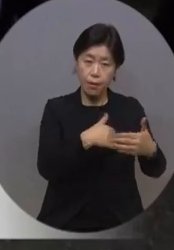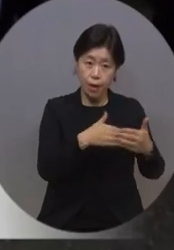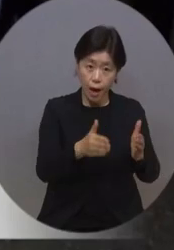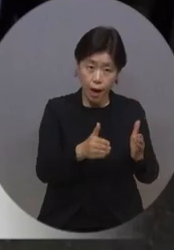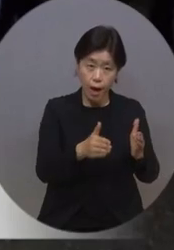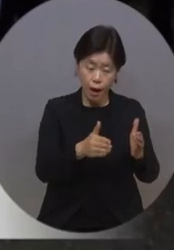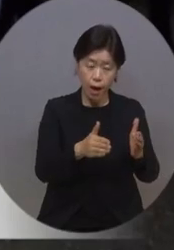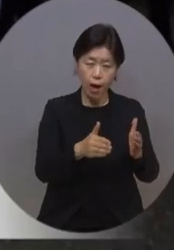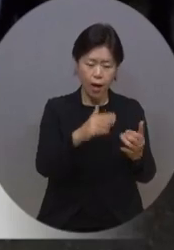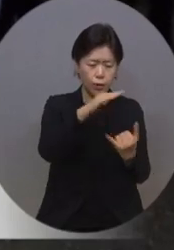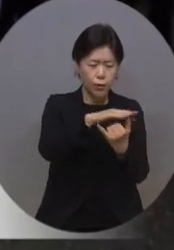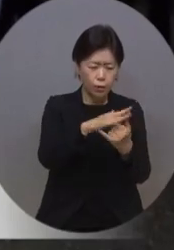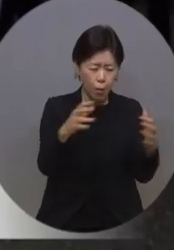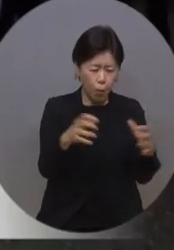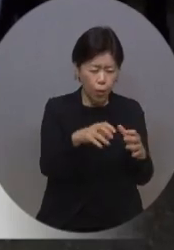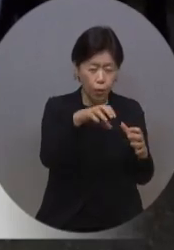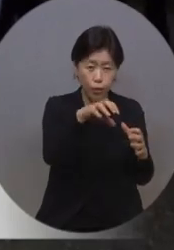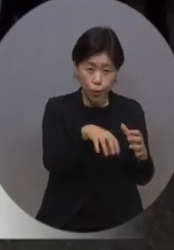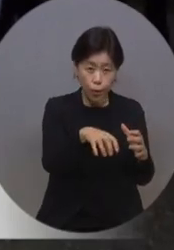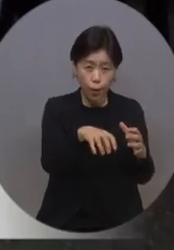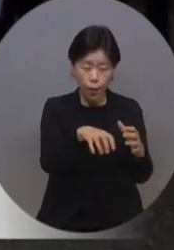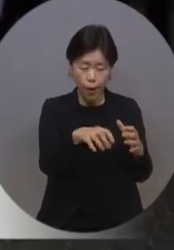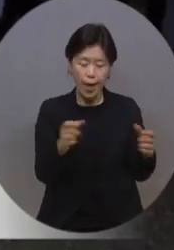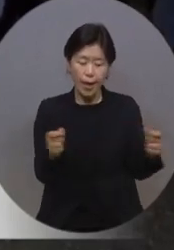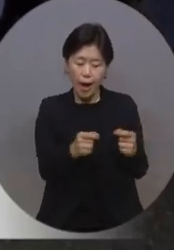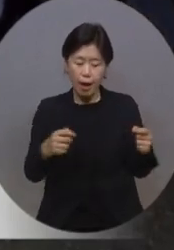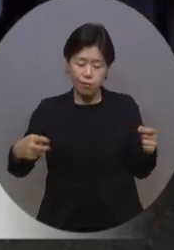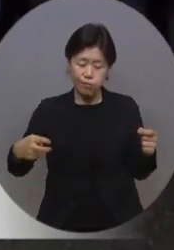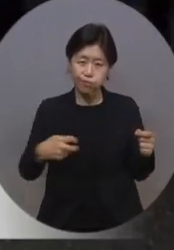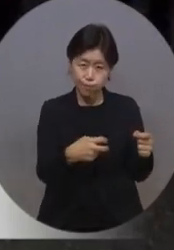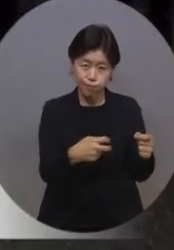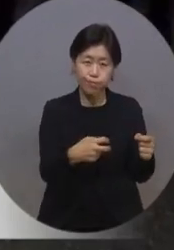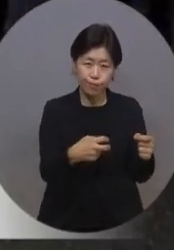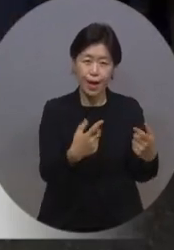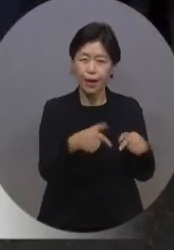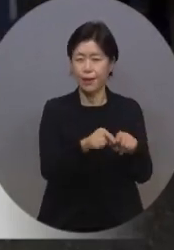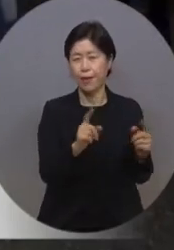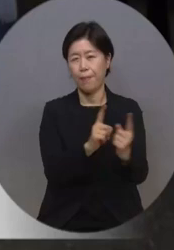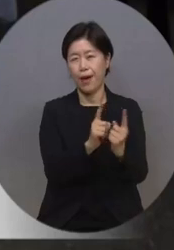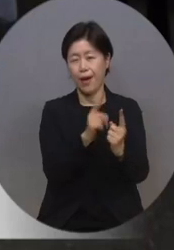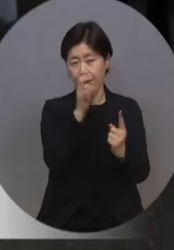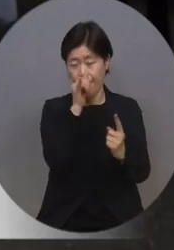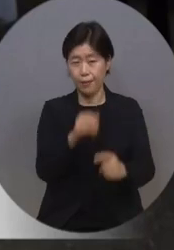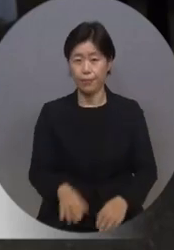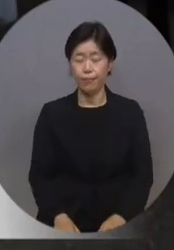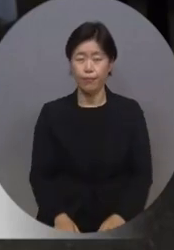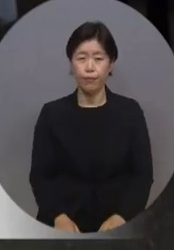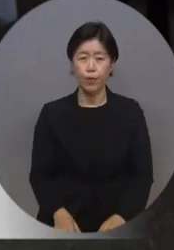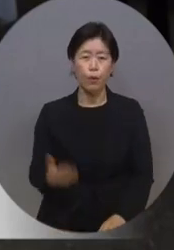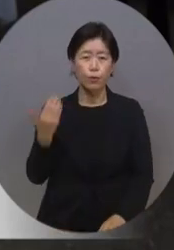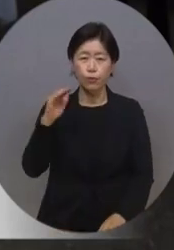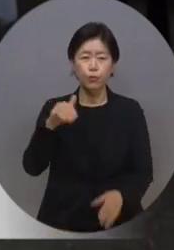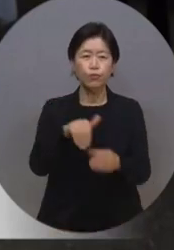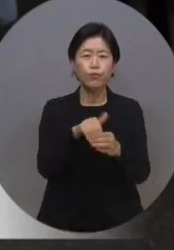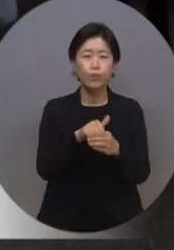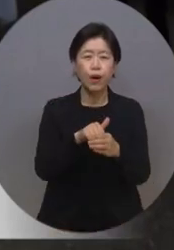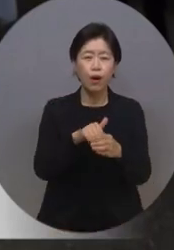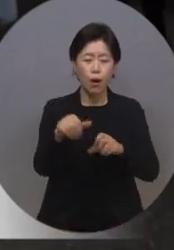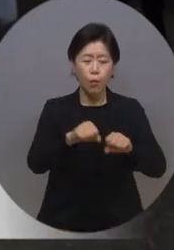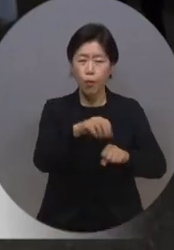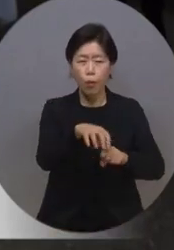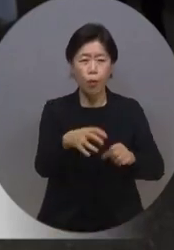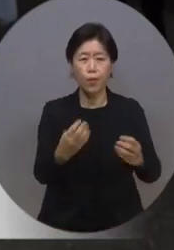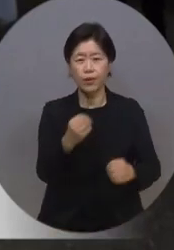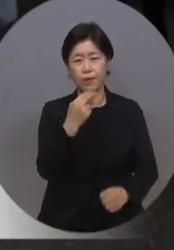주로 이용하는 문화활동이 있는 곳을 직접 찾아가고 있는데요. 요즘은 그런 문화활동 공간도 많이 부족하기 때문에 저희가